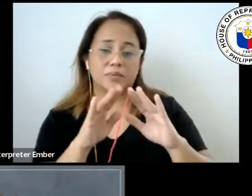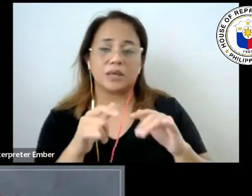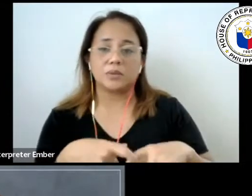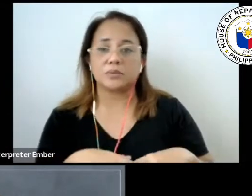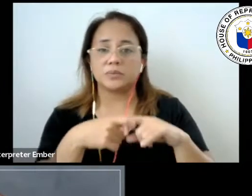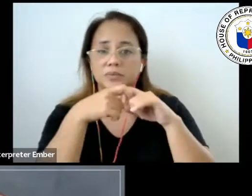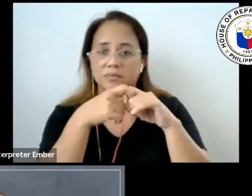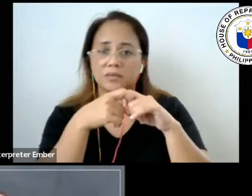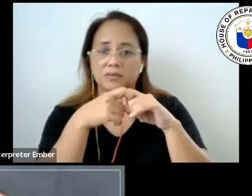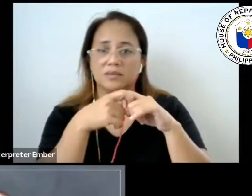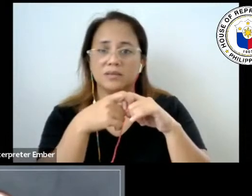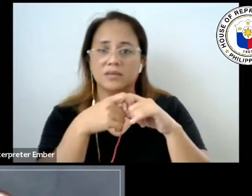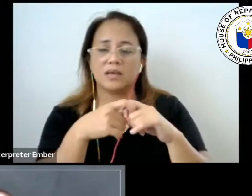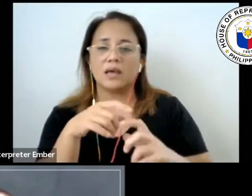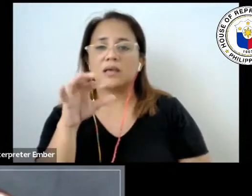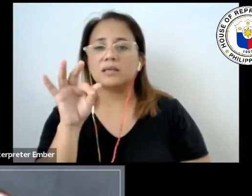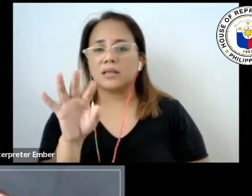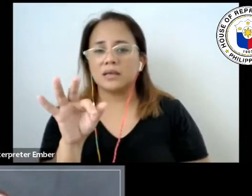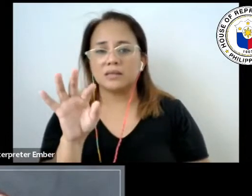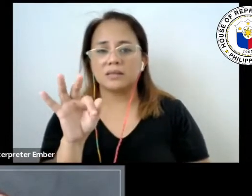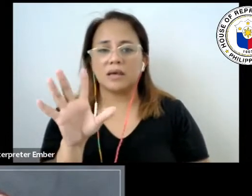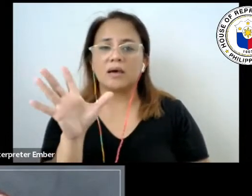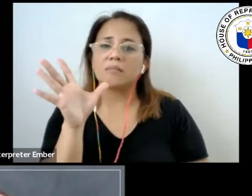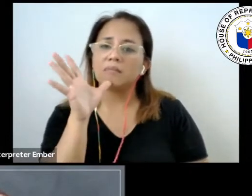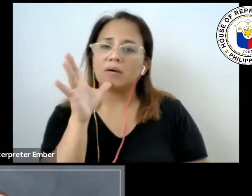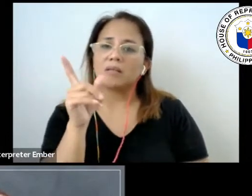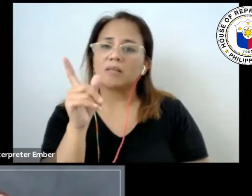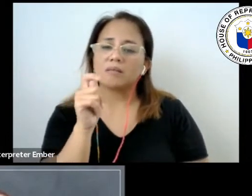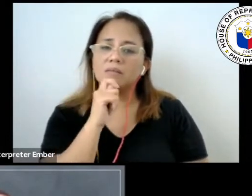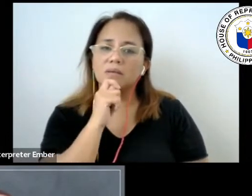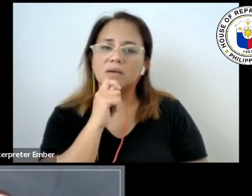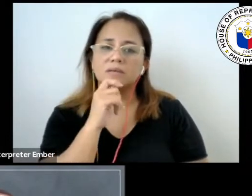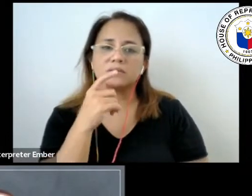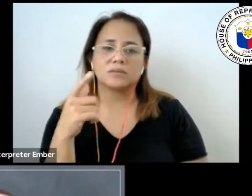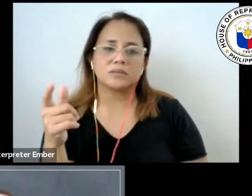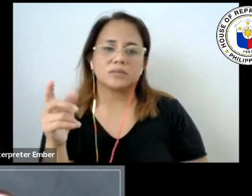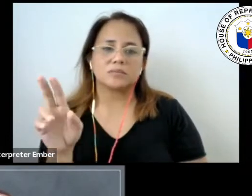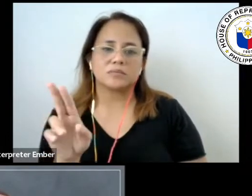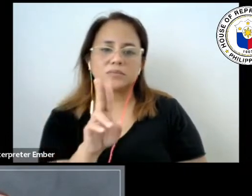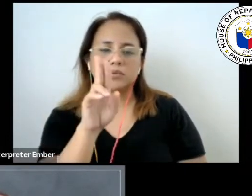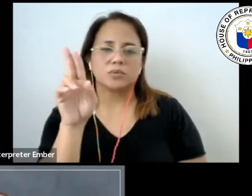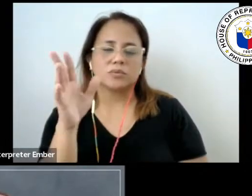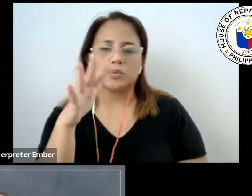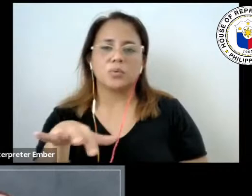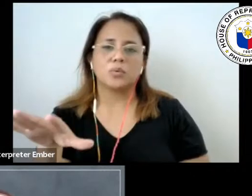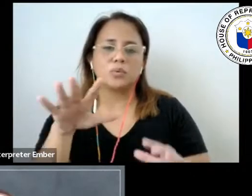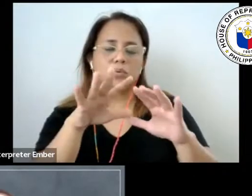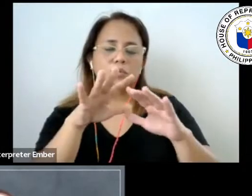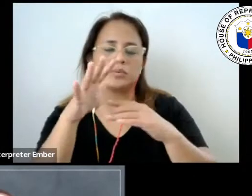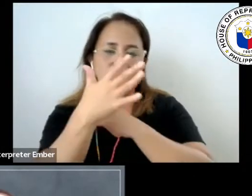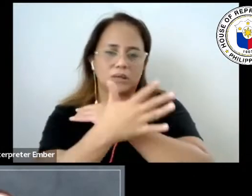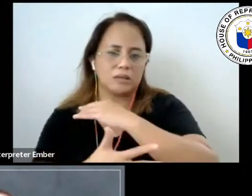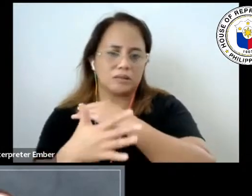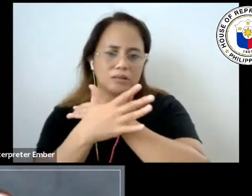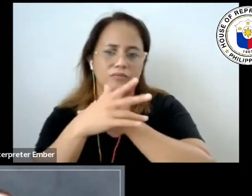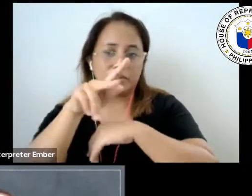sususpindi. 19 lang ang mother tongue dialects na gagamitin sa buong bansa, pero ilang pong